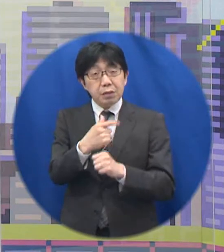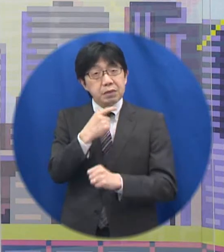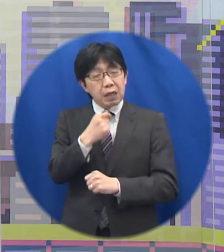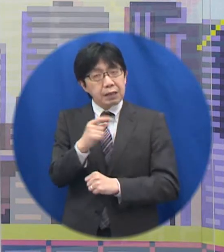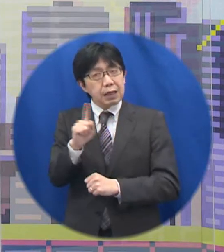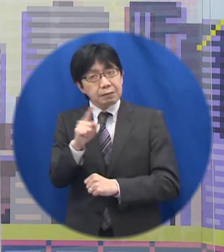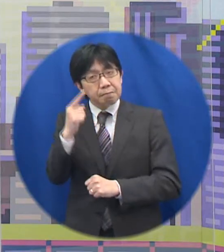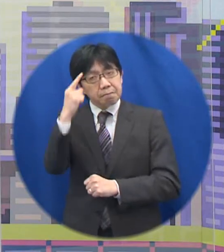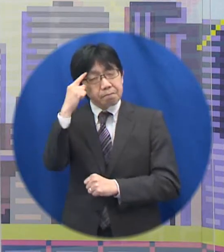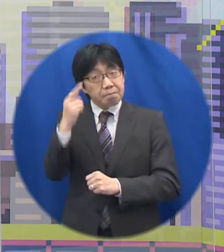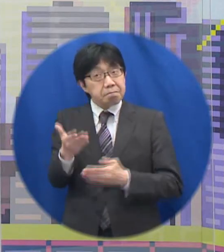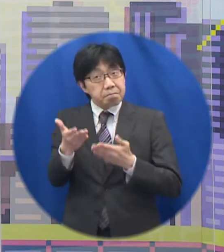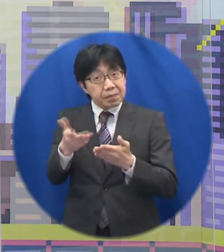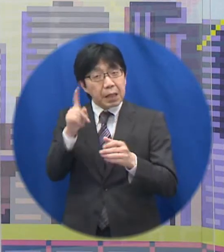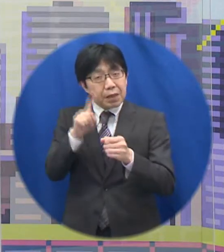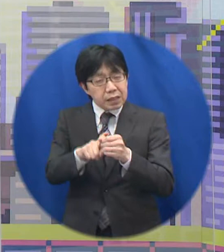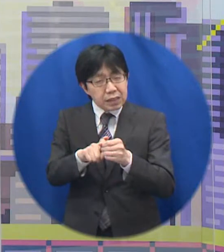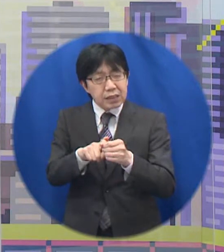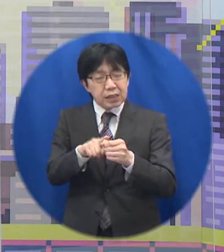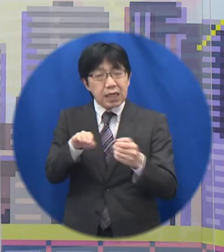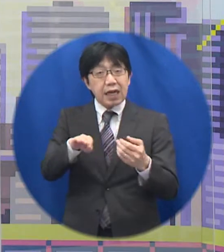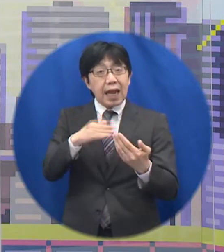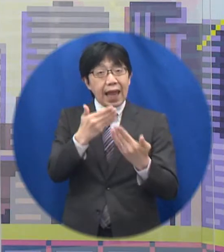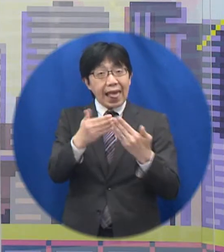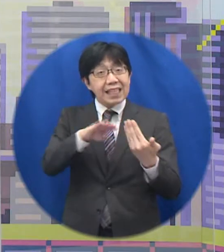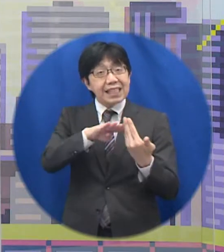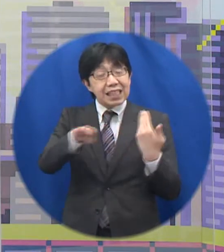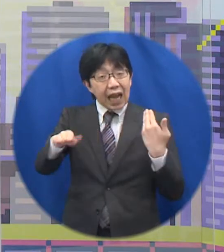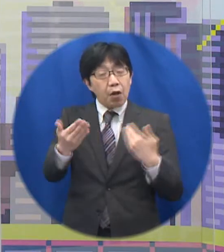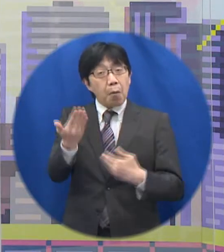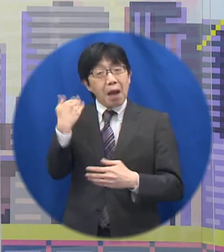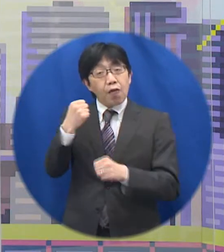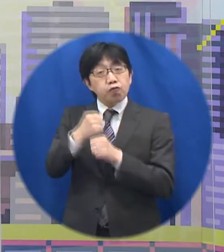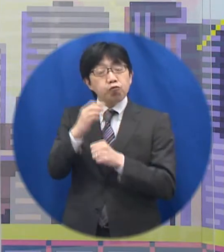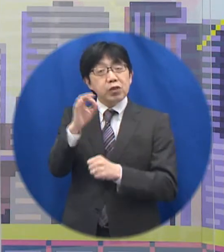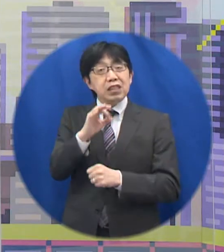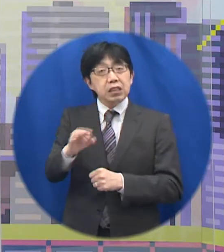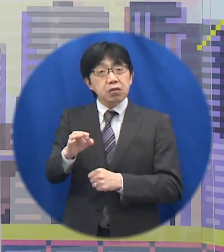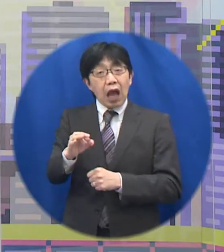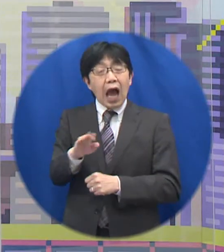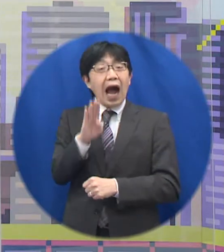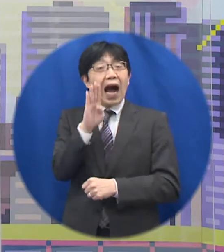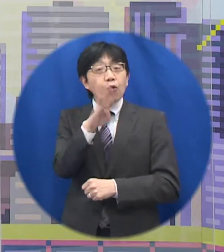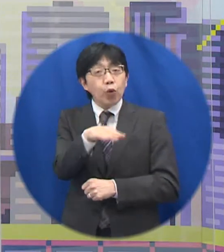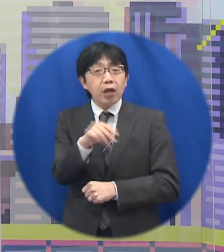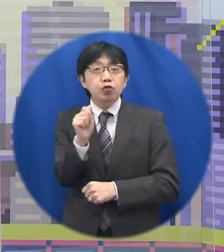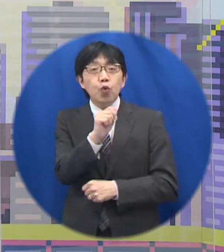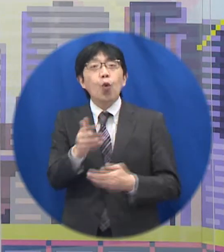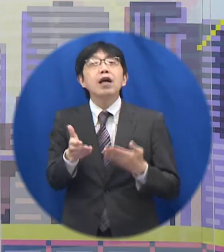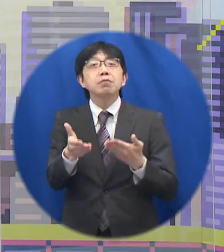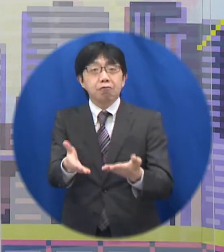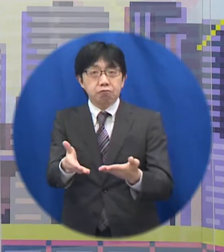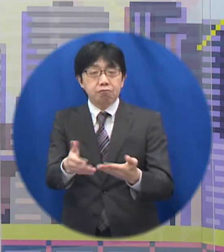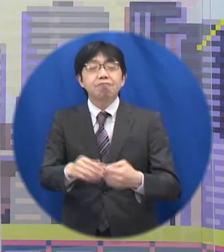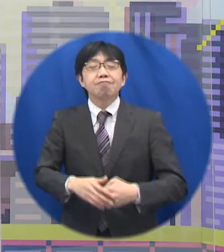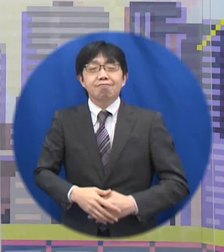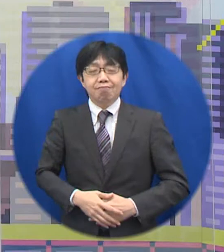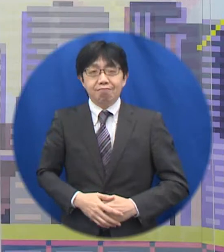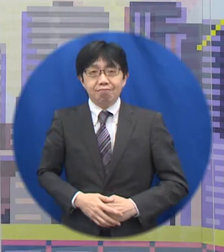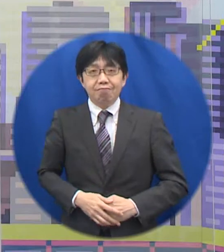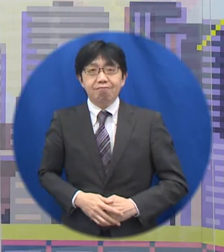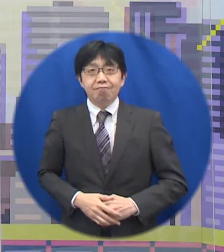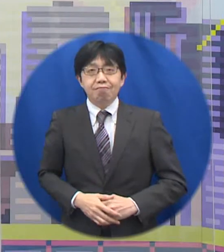なるような絵画以外の過去の作品を3点後ほどご紹介させていただきたいと思います